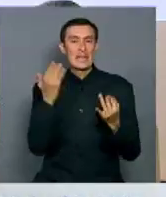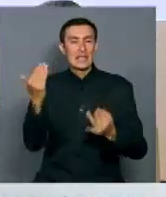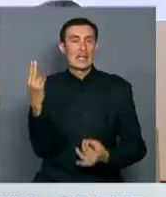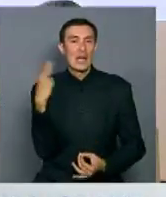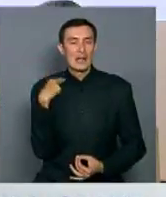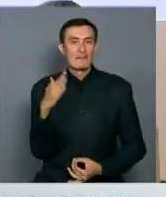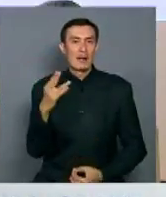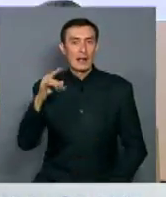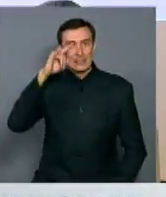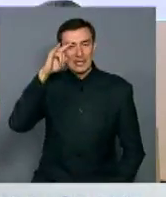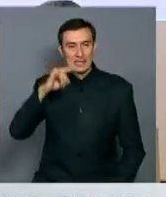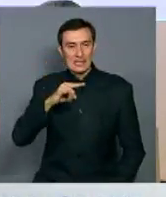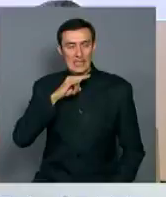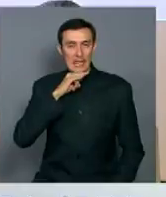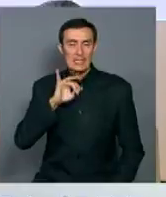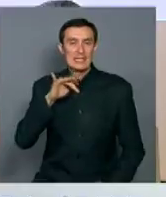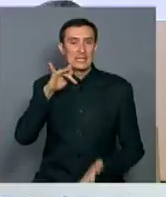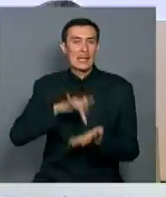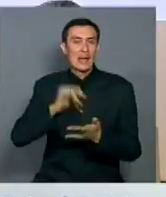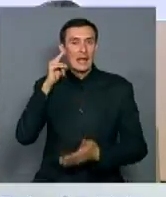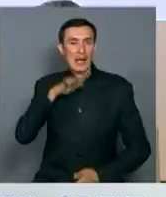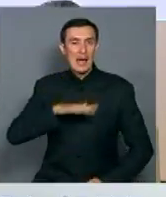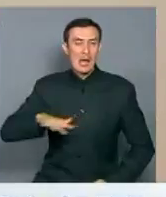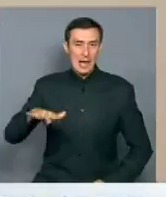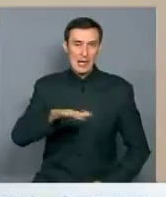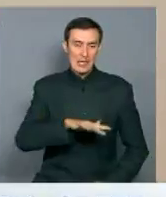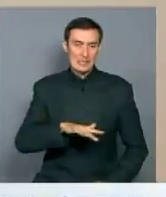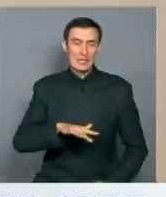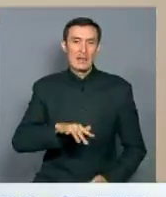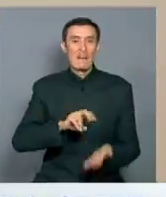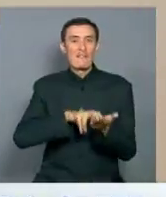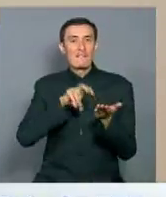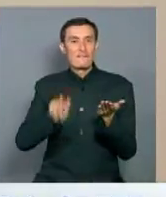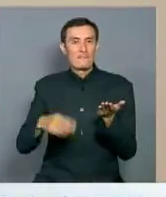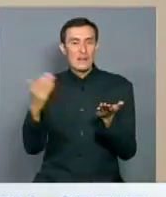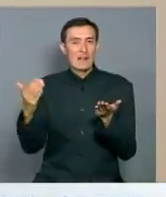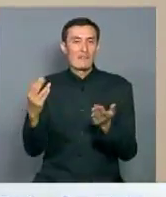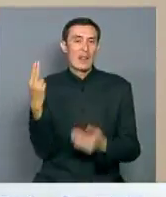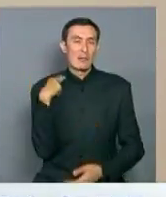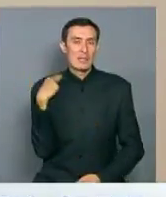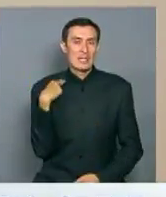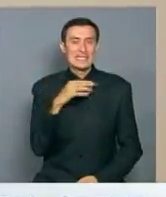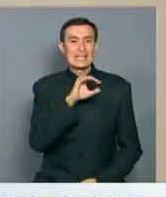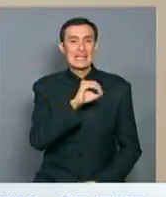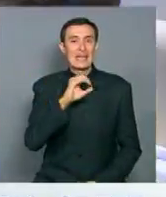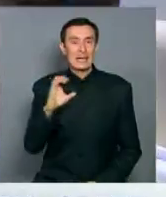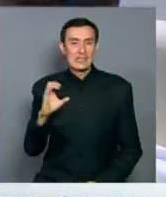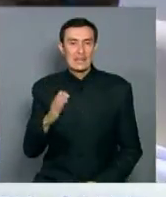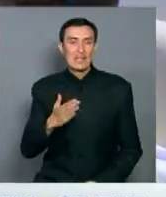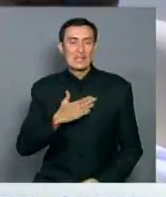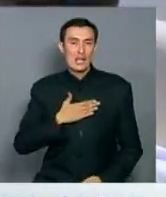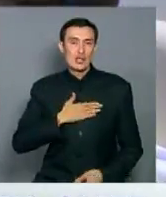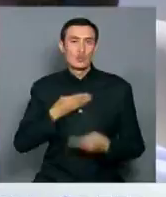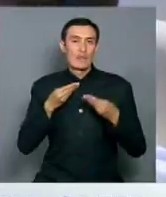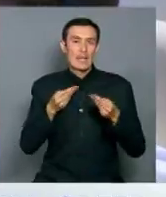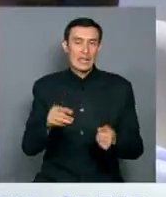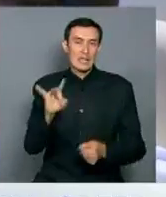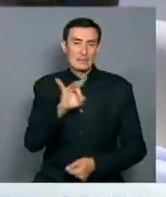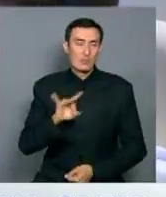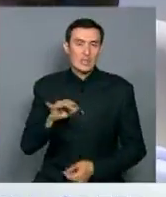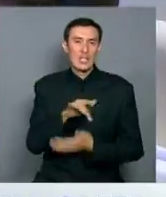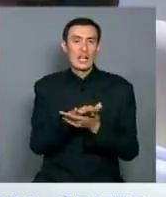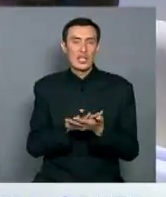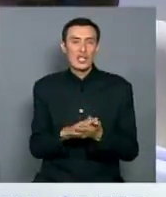Альбиона в Казахстане и всей Центральной Азии, выход Великобритании из ЕС и влияние этого процесса на нашу республику и, конечно,